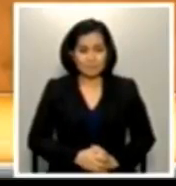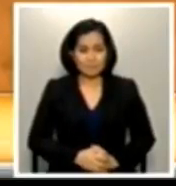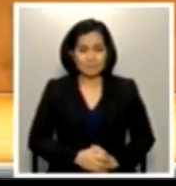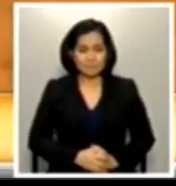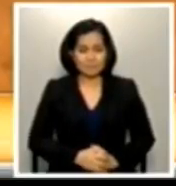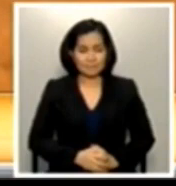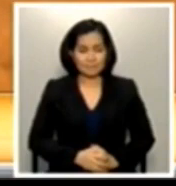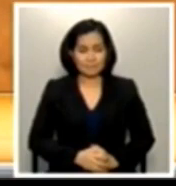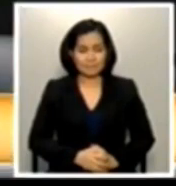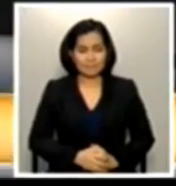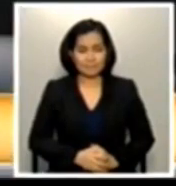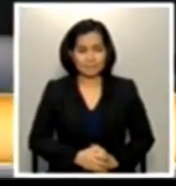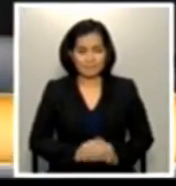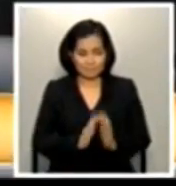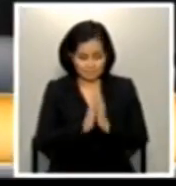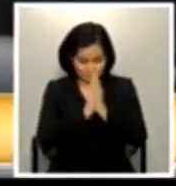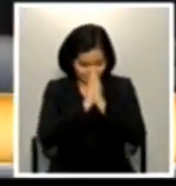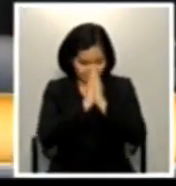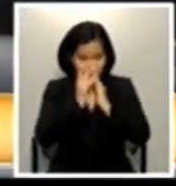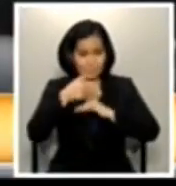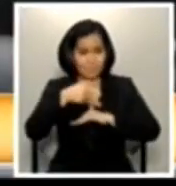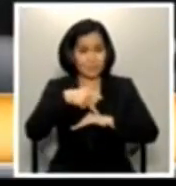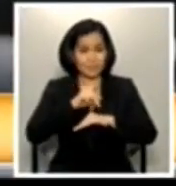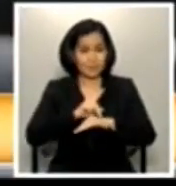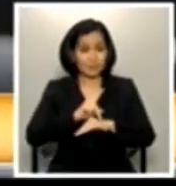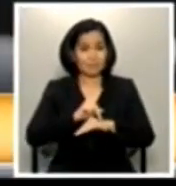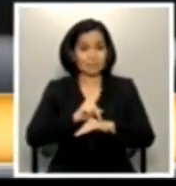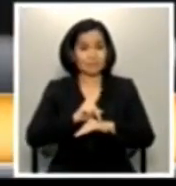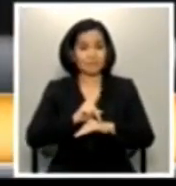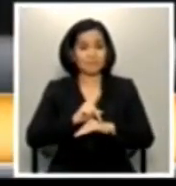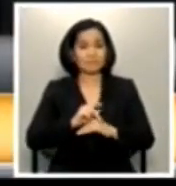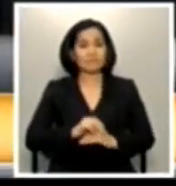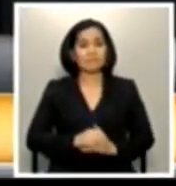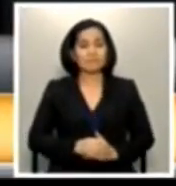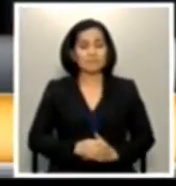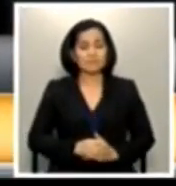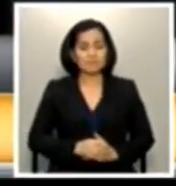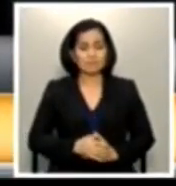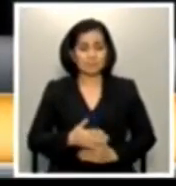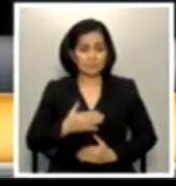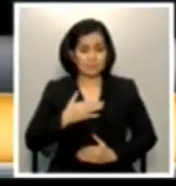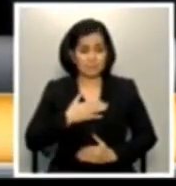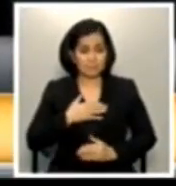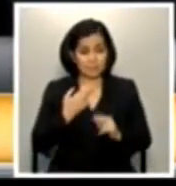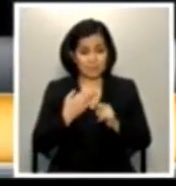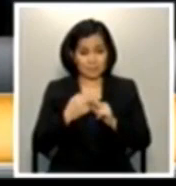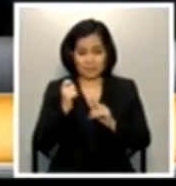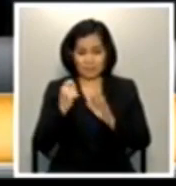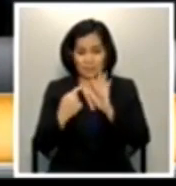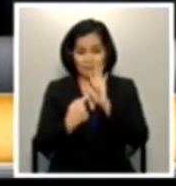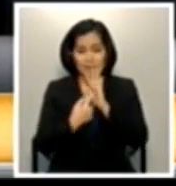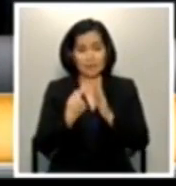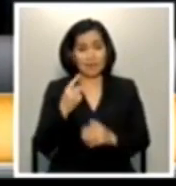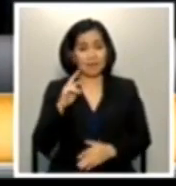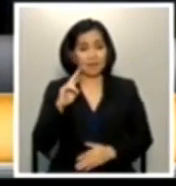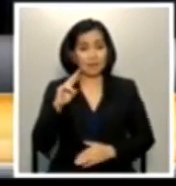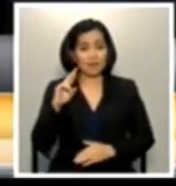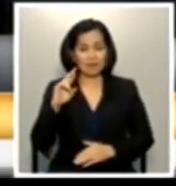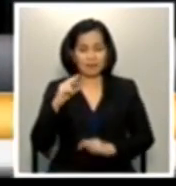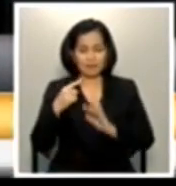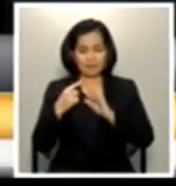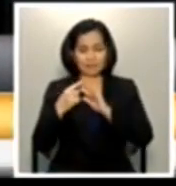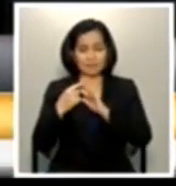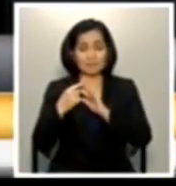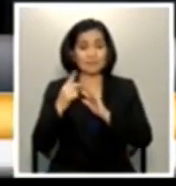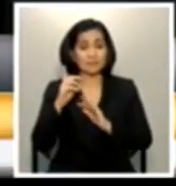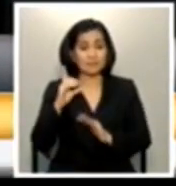ครับกราบเรียนท่านประธานสภาผู้แทนราษฎรที่เคารพกับผมนายอัครเดชวงศ์พิทักษ์โรจน์สมาชิกสภาผู้แ